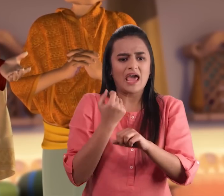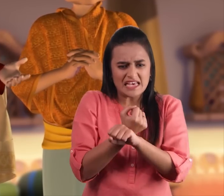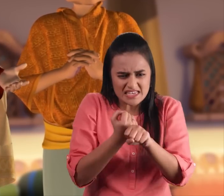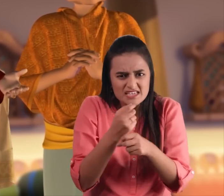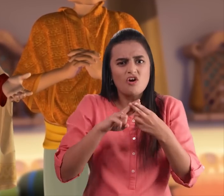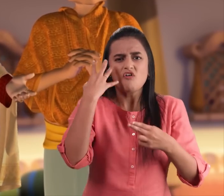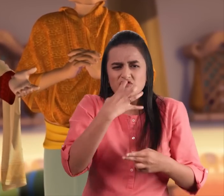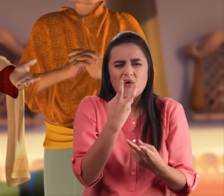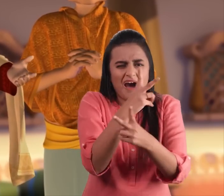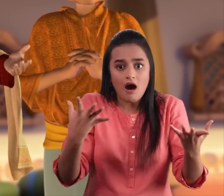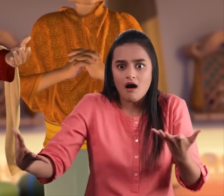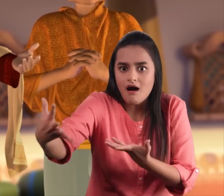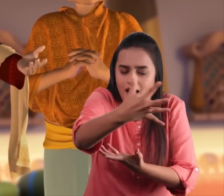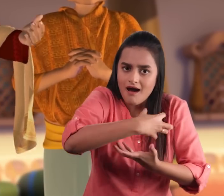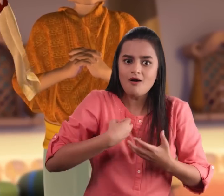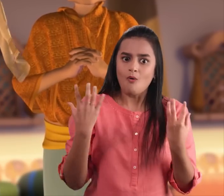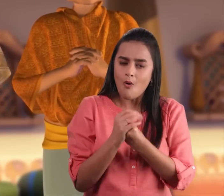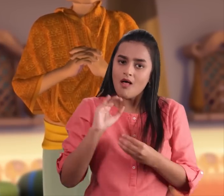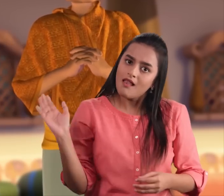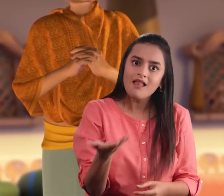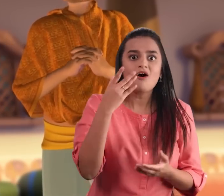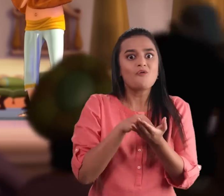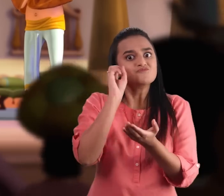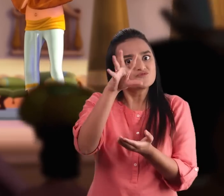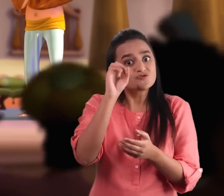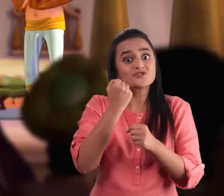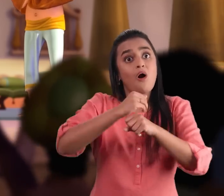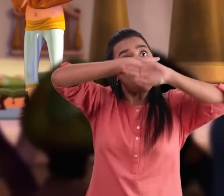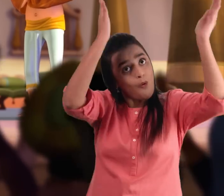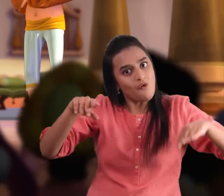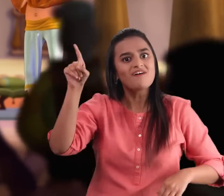अपना चढ़ावा एकत्रित करें। हम सब गोवर्धन की पूजा करेंगे।